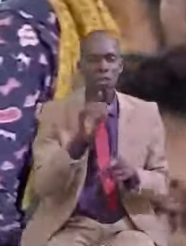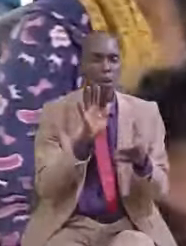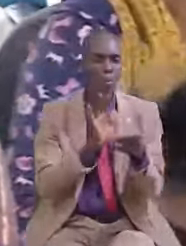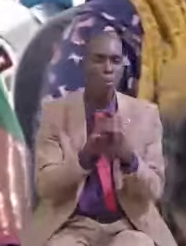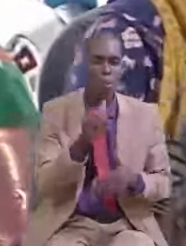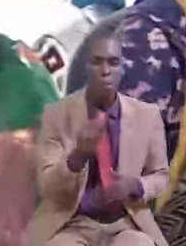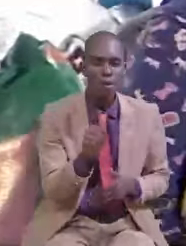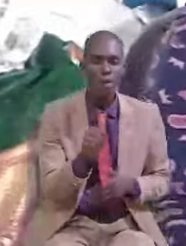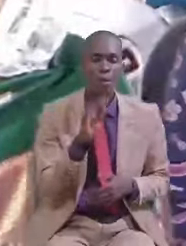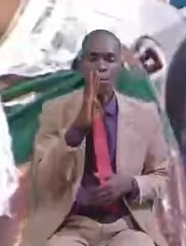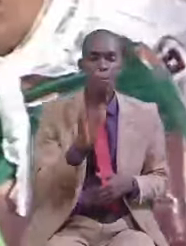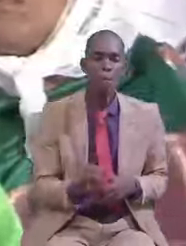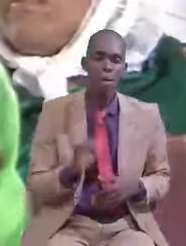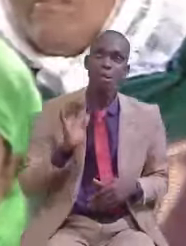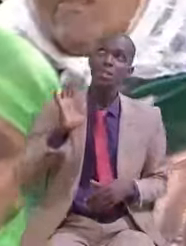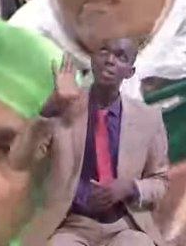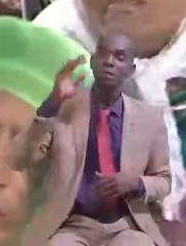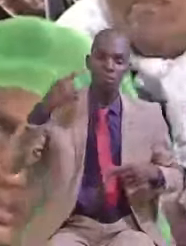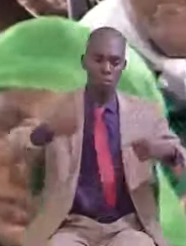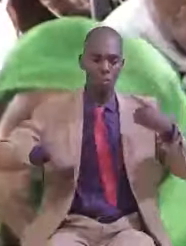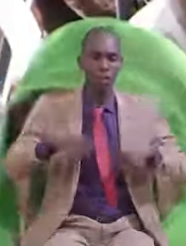que ses meurtrissures vous ont guéri,